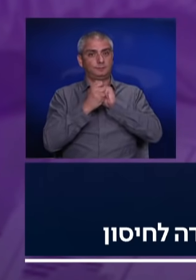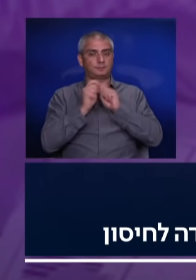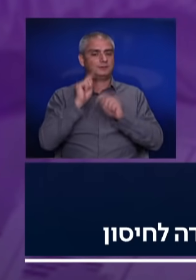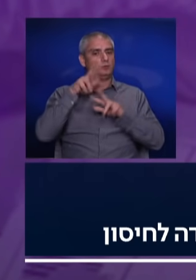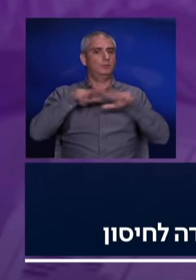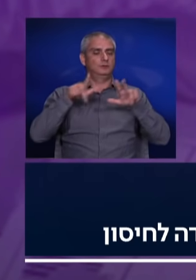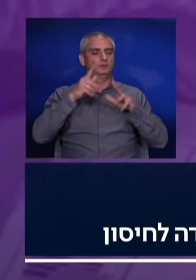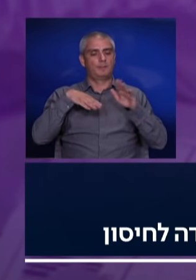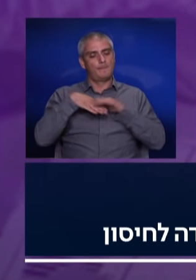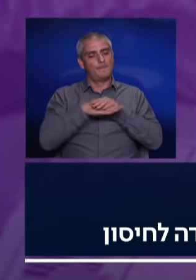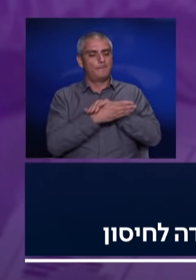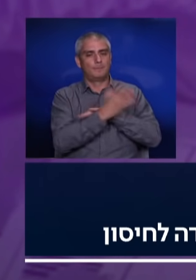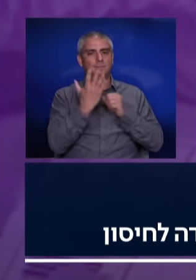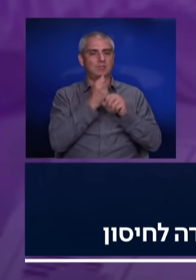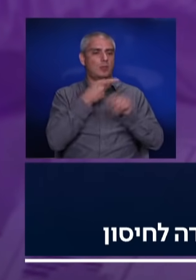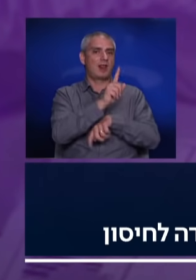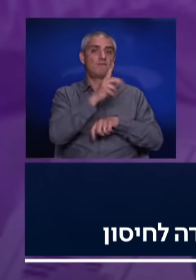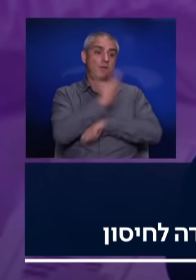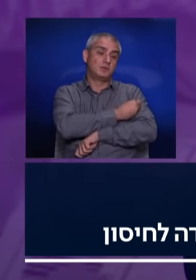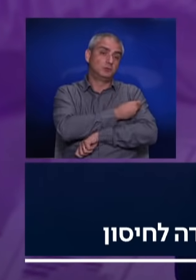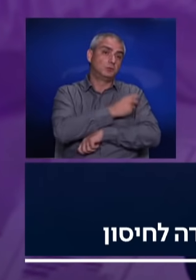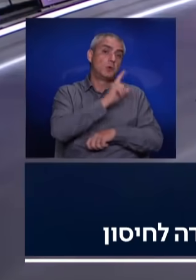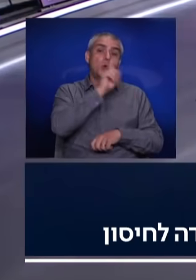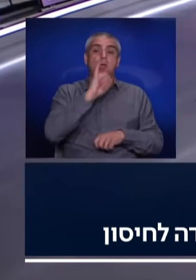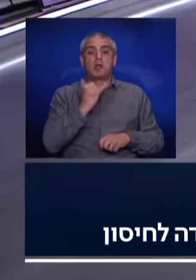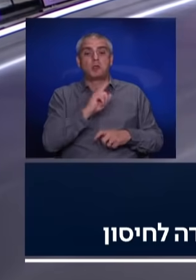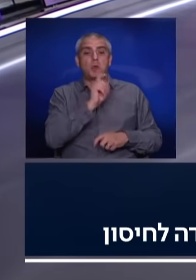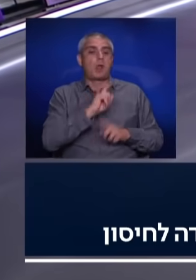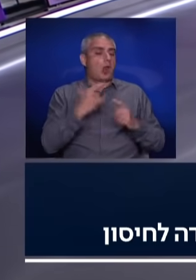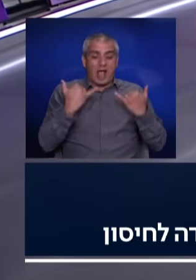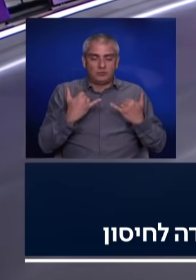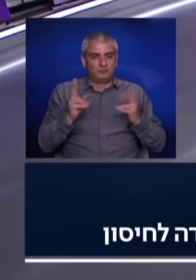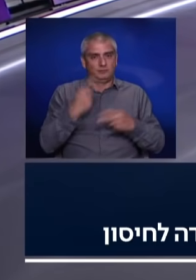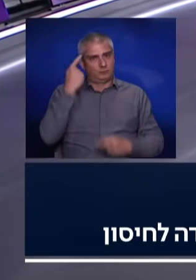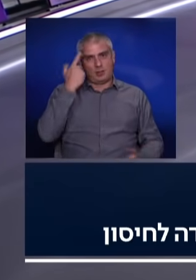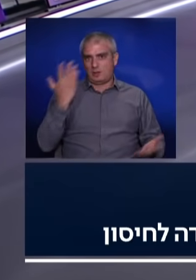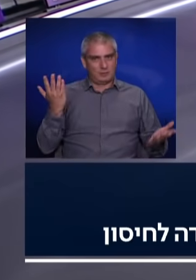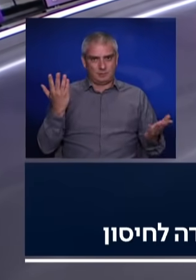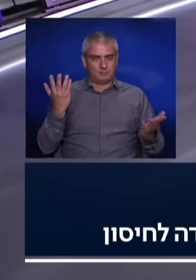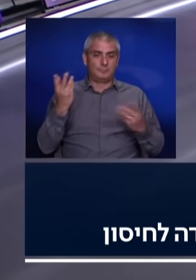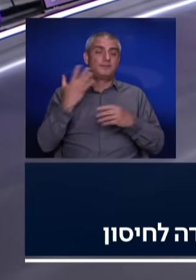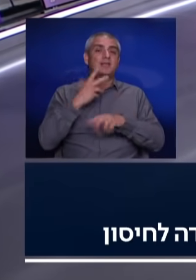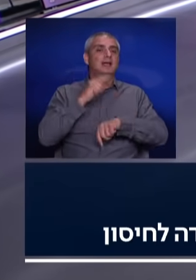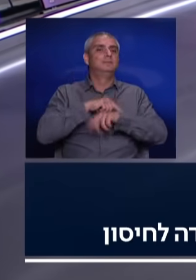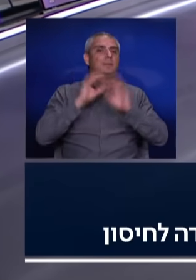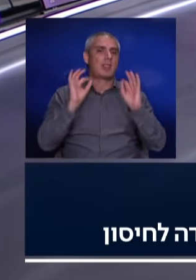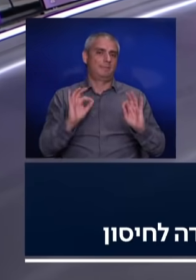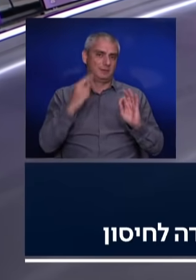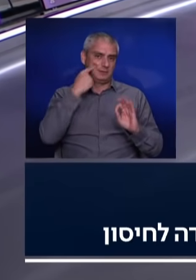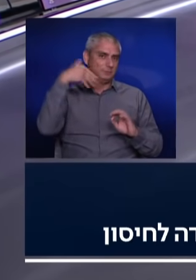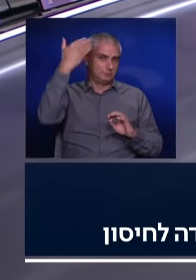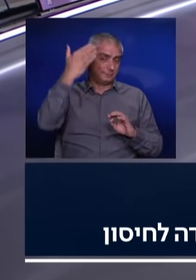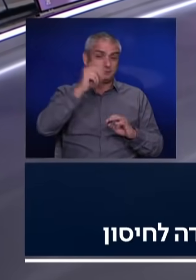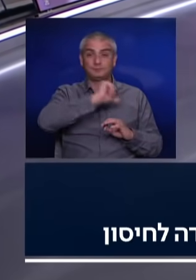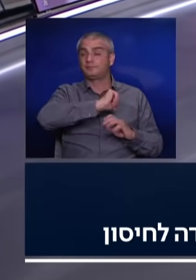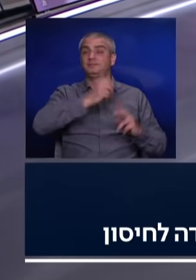שהן מתחמקות מהחיסון או לא. יכול להיות שכן, אבל גם יכול להיות שלא, אי אפשר להאריך את זה בנקודת הזמן הזו, רק בזמן אמת. והדבר אולי הכי